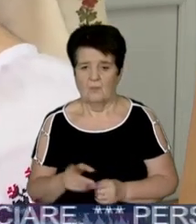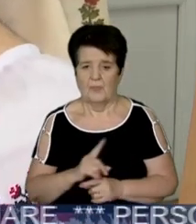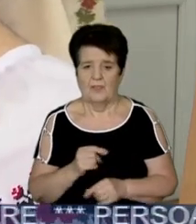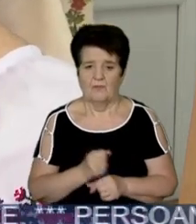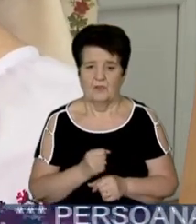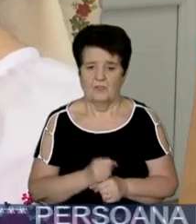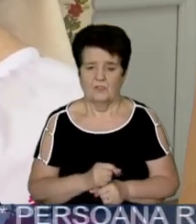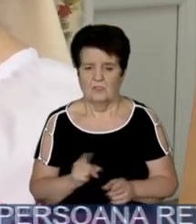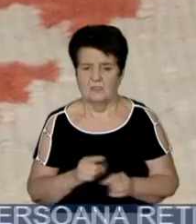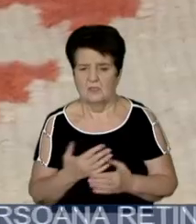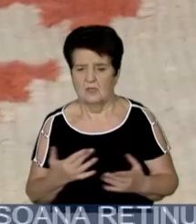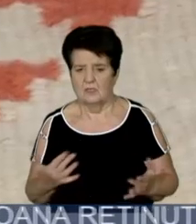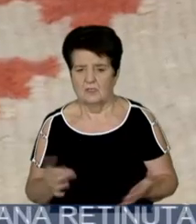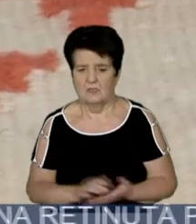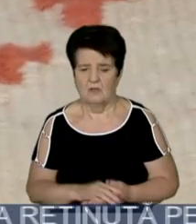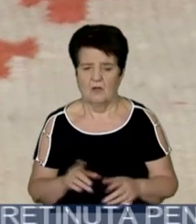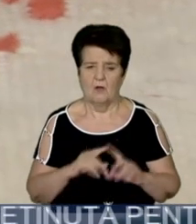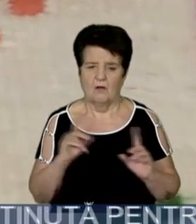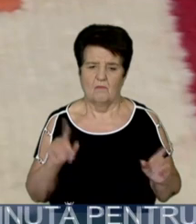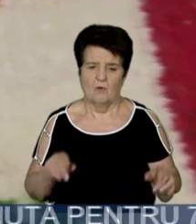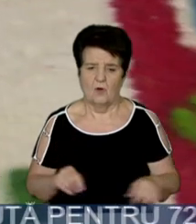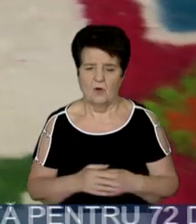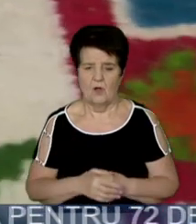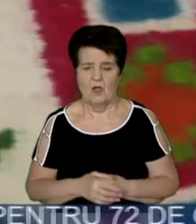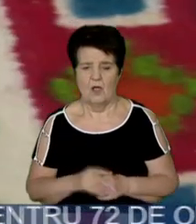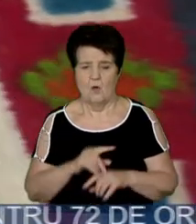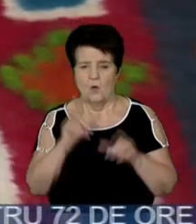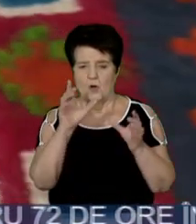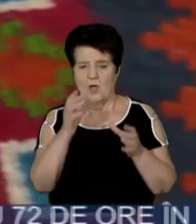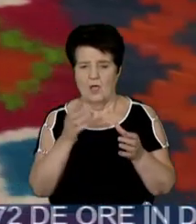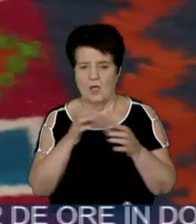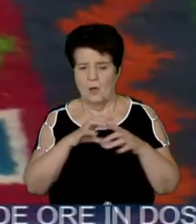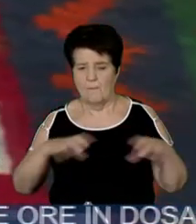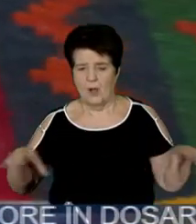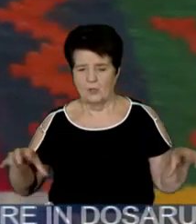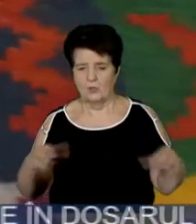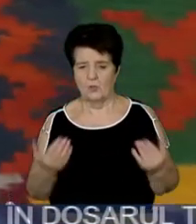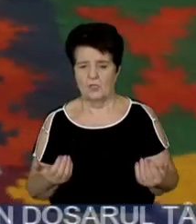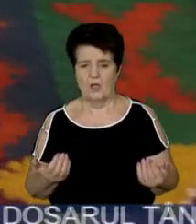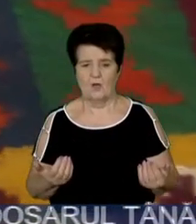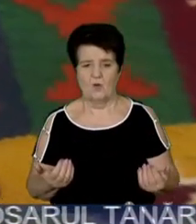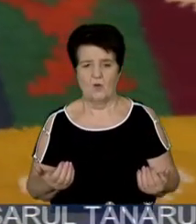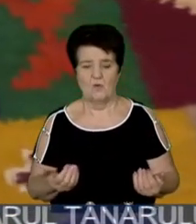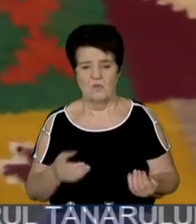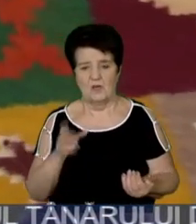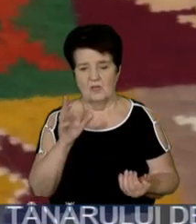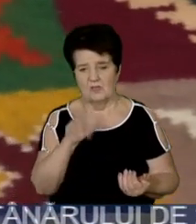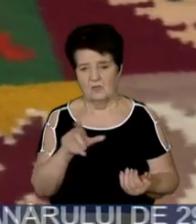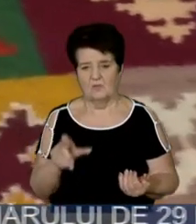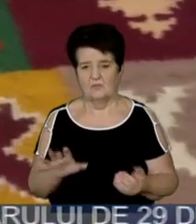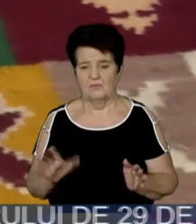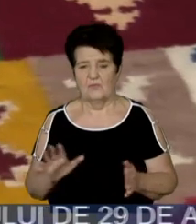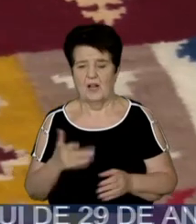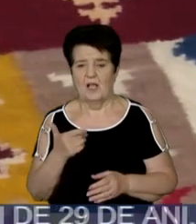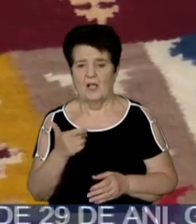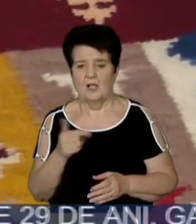state orizontale. Ba că-i covor, ba că-i un prosop, o față de masă, dar lumea s-a dezvățat. La Grozești chiar